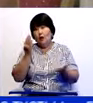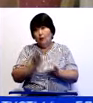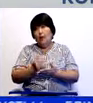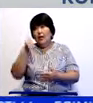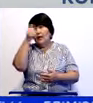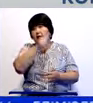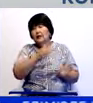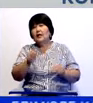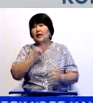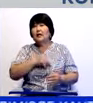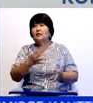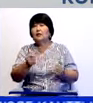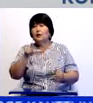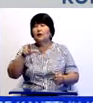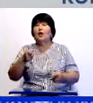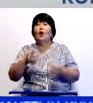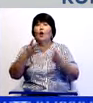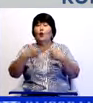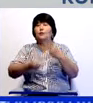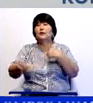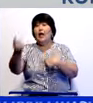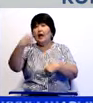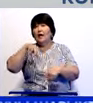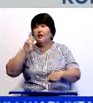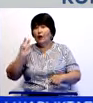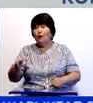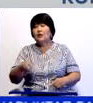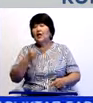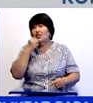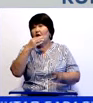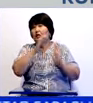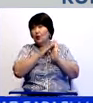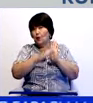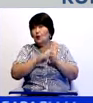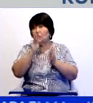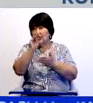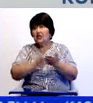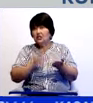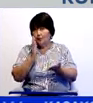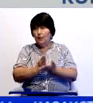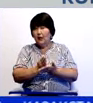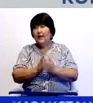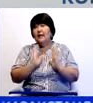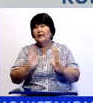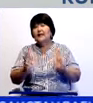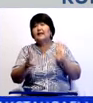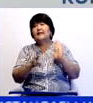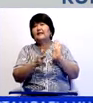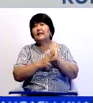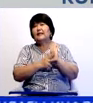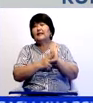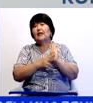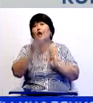қызмет алушылардың отбасына қайта оралуы жақсы көрсеткіш біздің өңірде. Тек қана